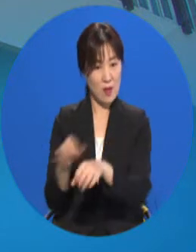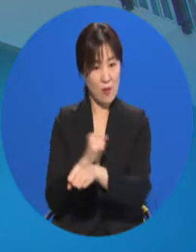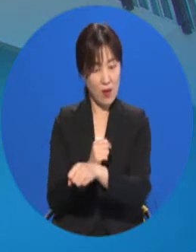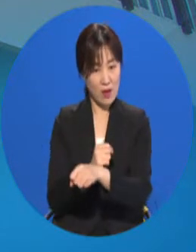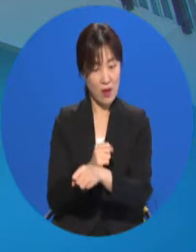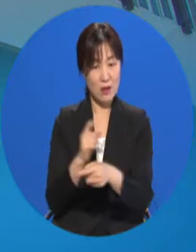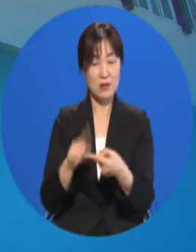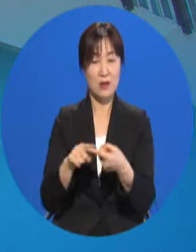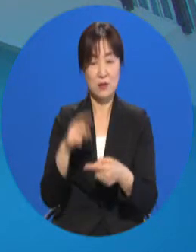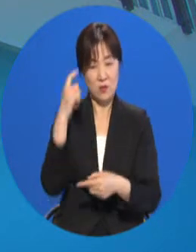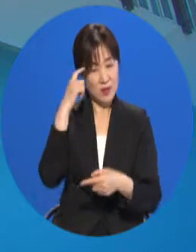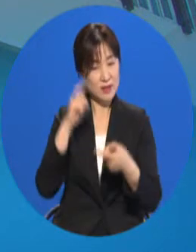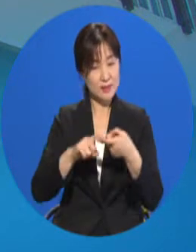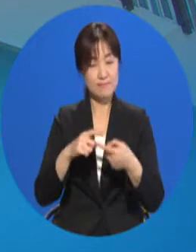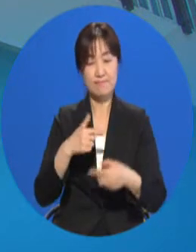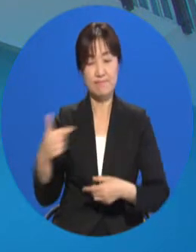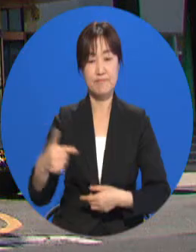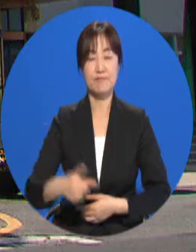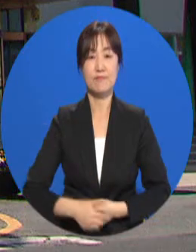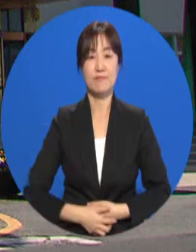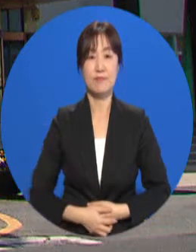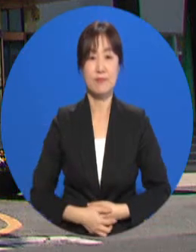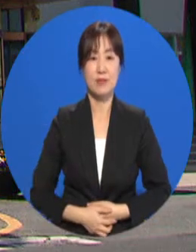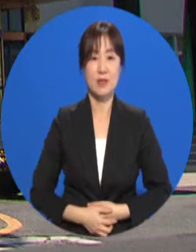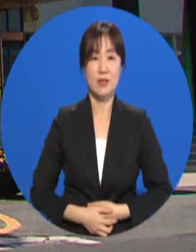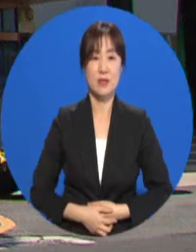있습니다. 박민주 기자가 취재했습니다.